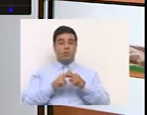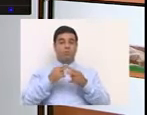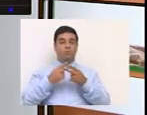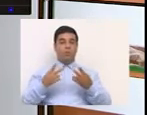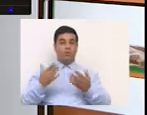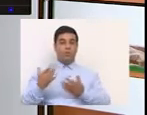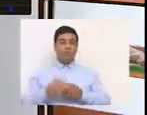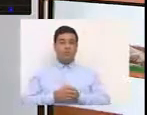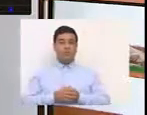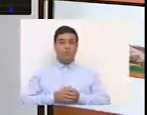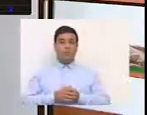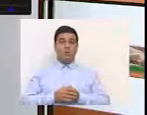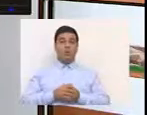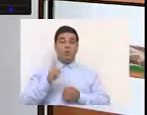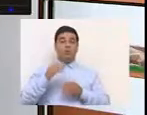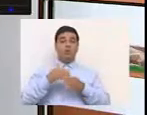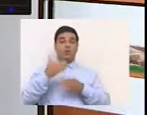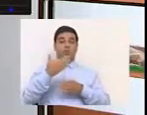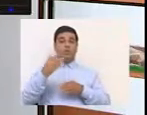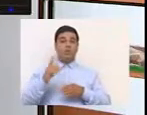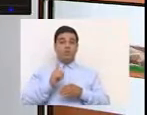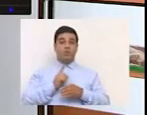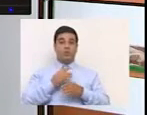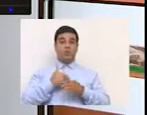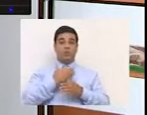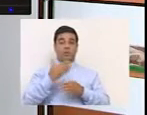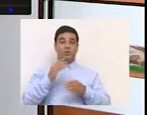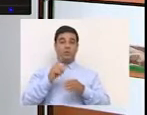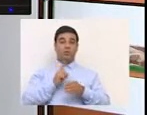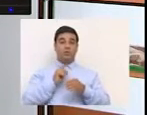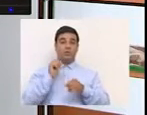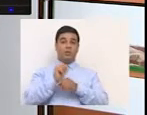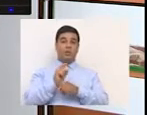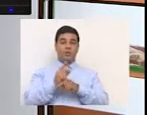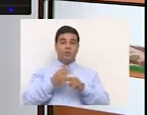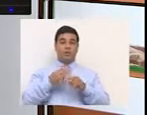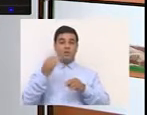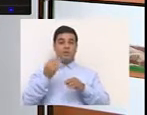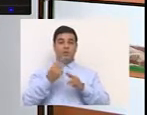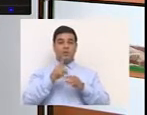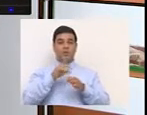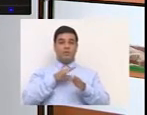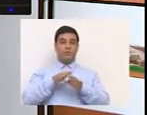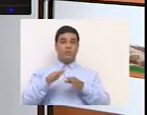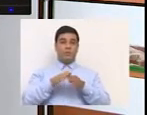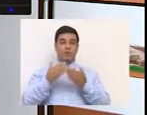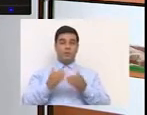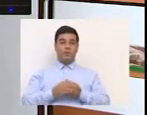произошло. Что нас ждет дальше? Нас ждет задание для увлекательной, самостоятельной